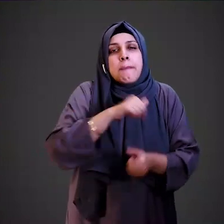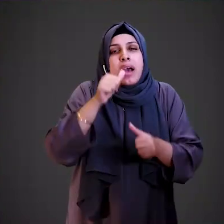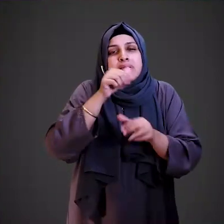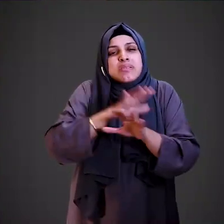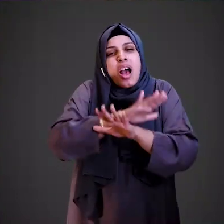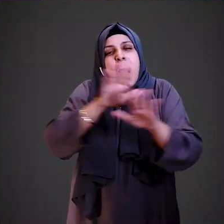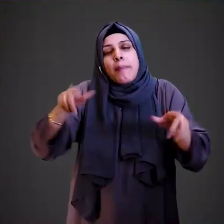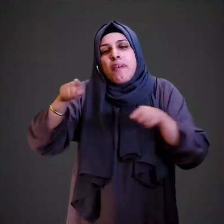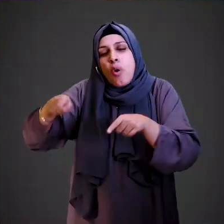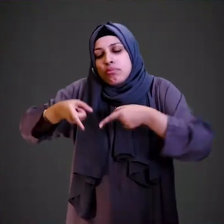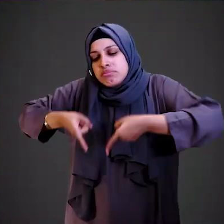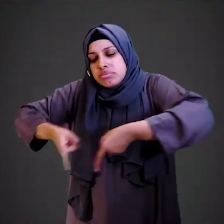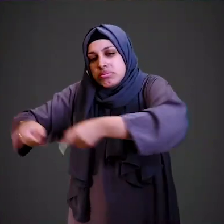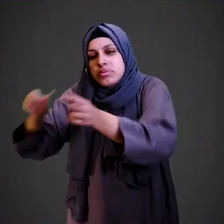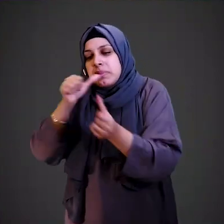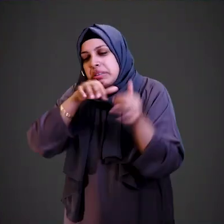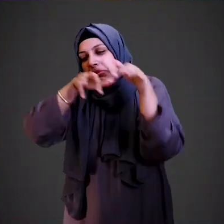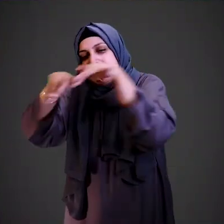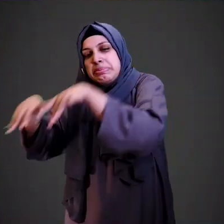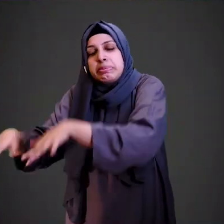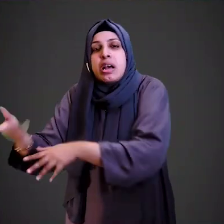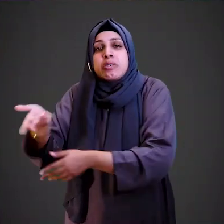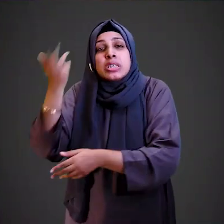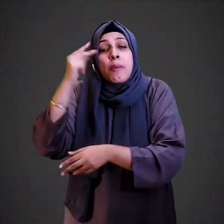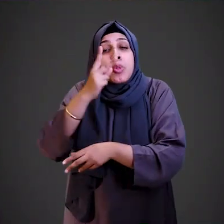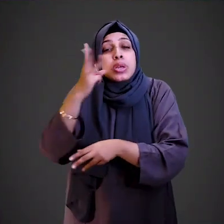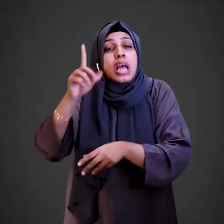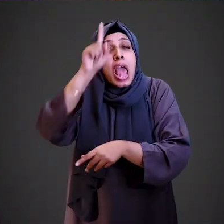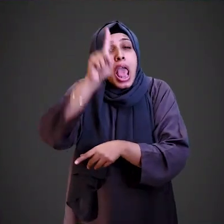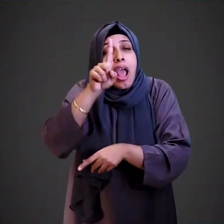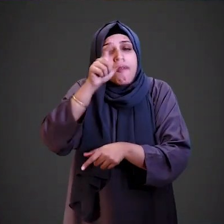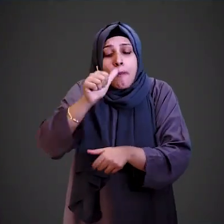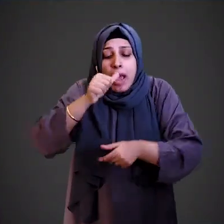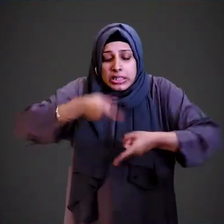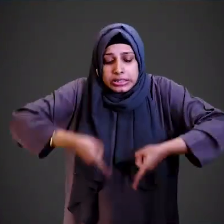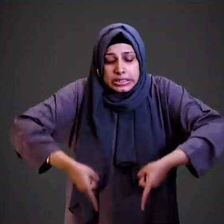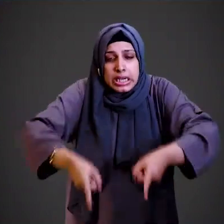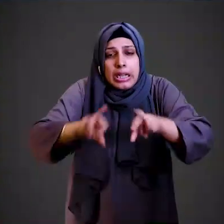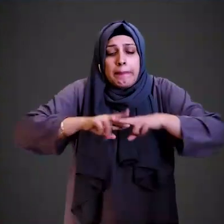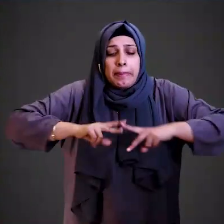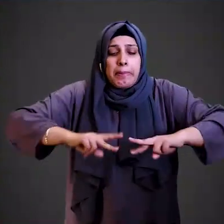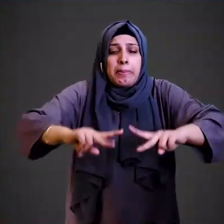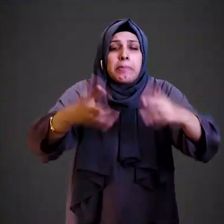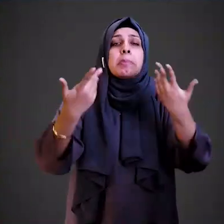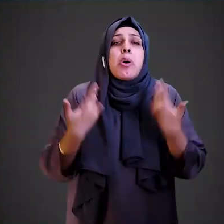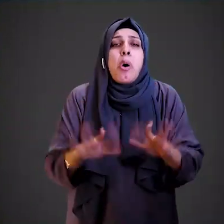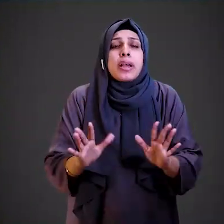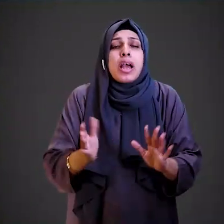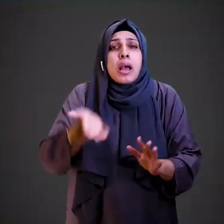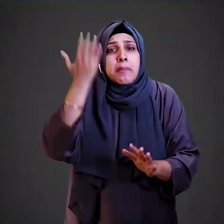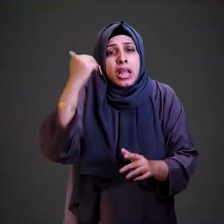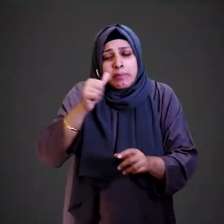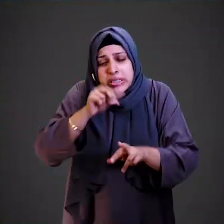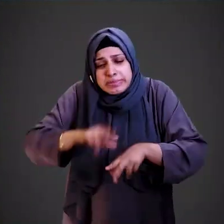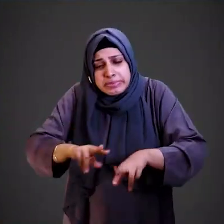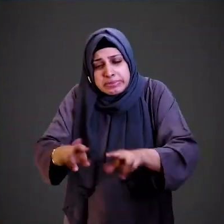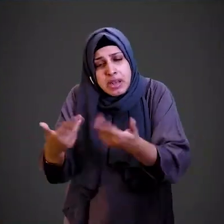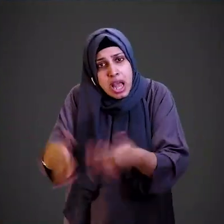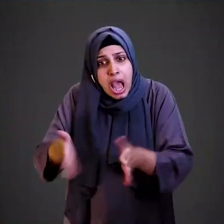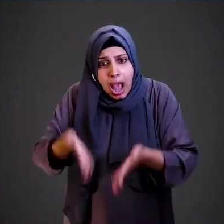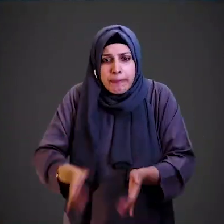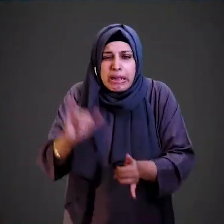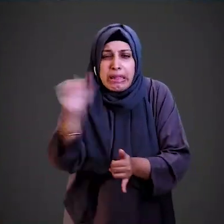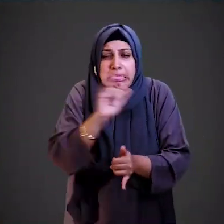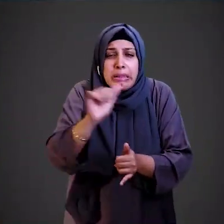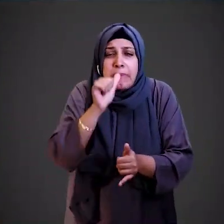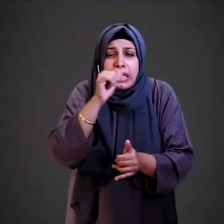मगर हमारी पाइप लाइन है पानी की, उस 2001 की वजह से ना सैलाब में पानी की लाइन बहुत ख़राब हो गई, क्योंकि ये उस वक्त ज़मीन दोस्त पड़ी हुई थी। अब